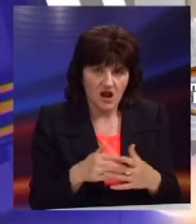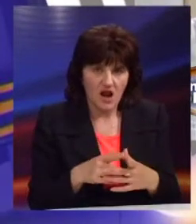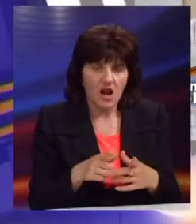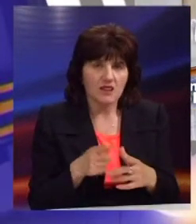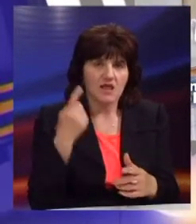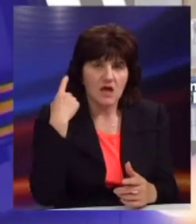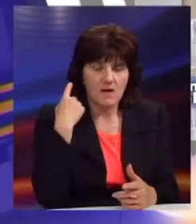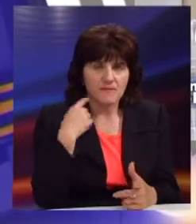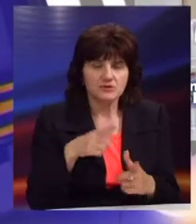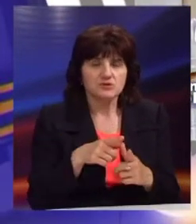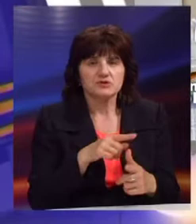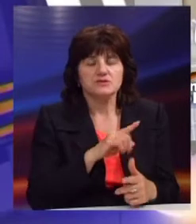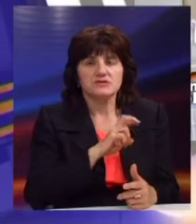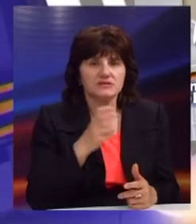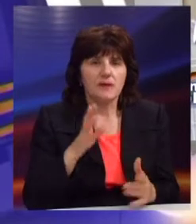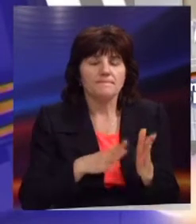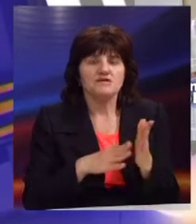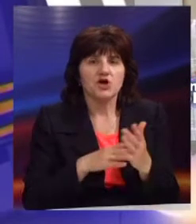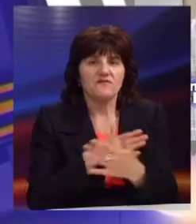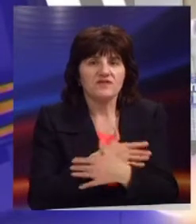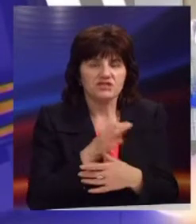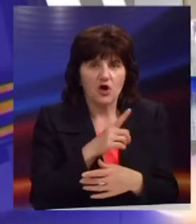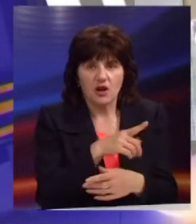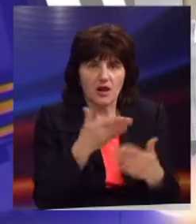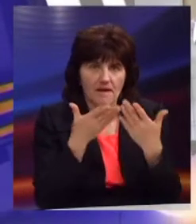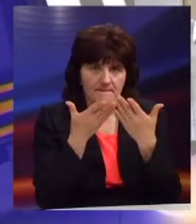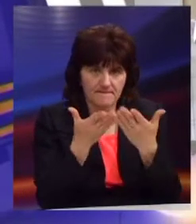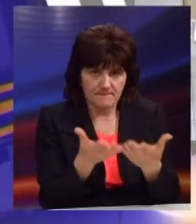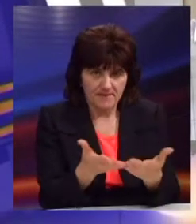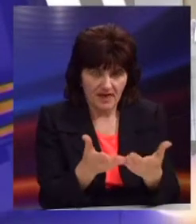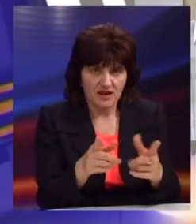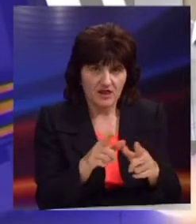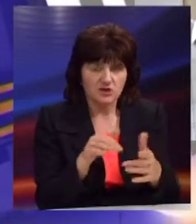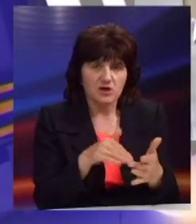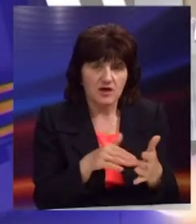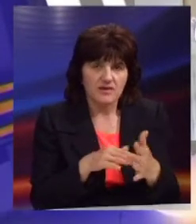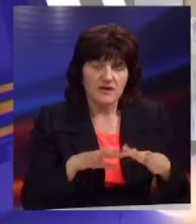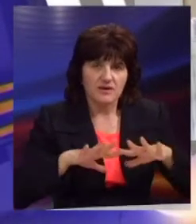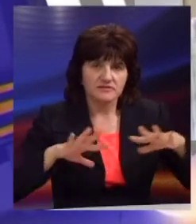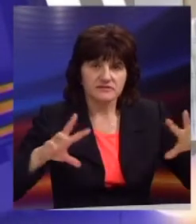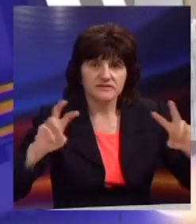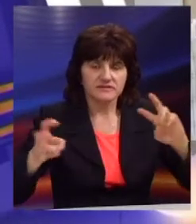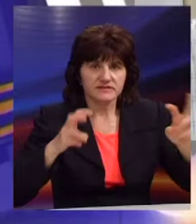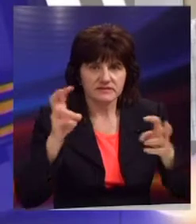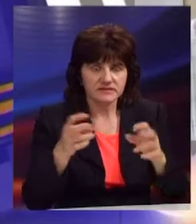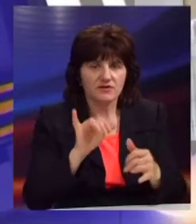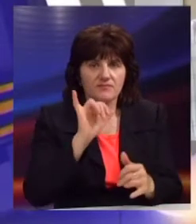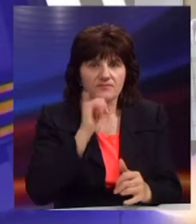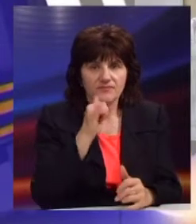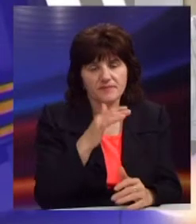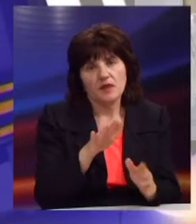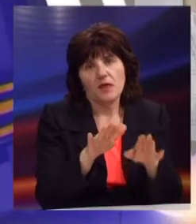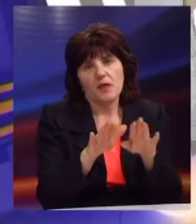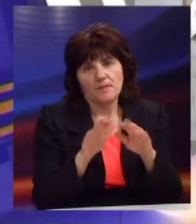pokrajine Republike, Miškovi Zoranom, smo stupili u kontakt, koji nam je predložio ovu manifestaciju da odradimo zajedno, koju smo naravno obručke